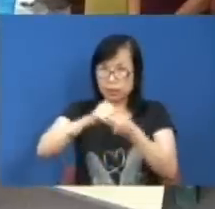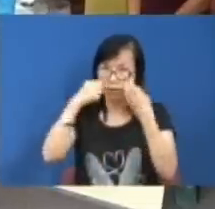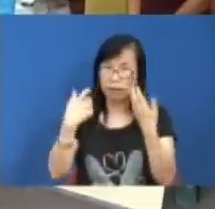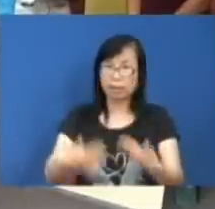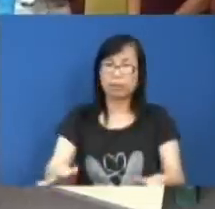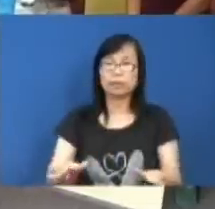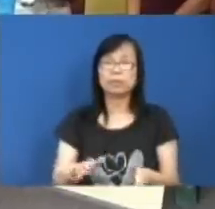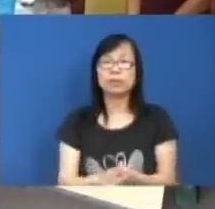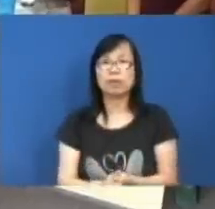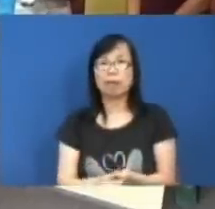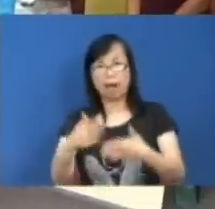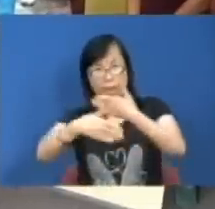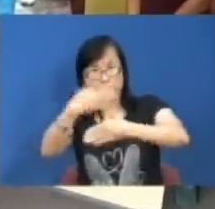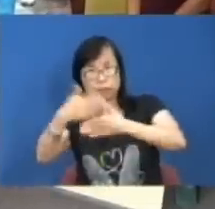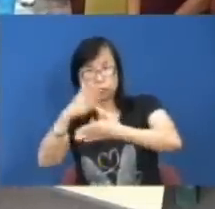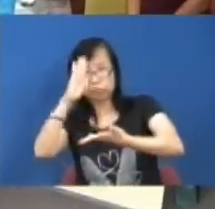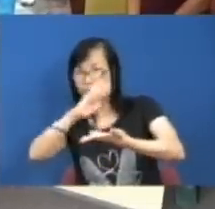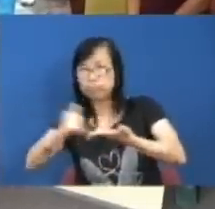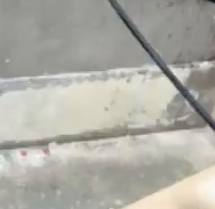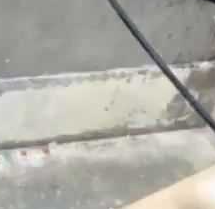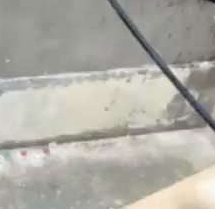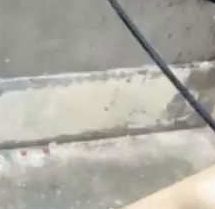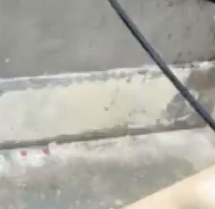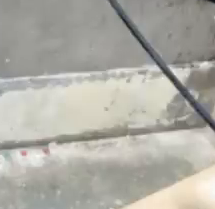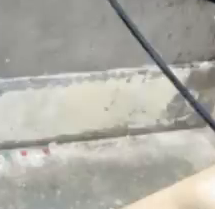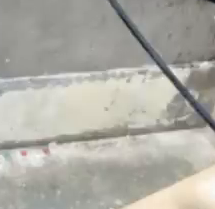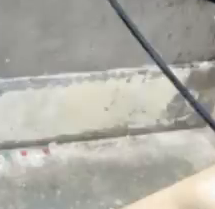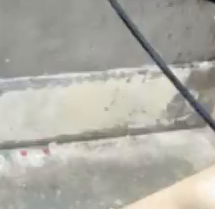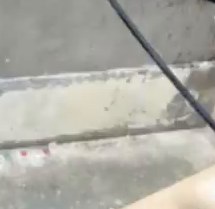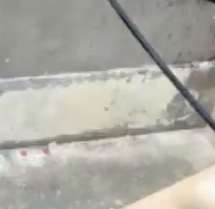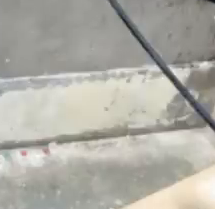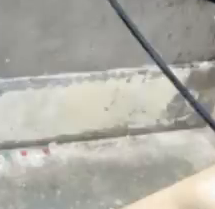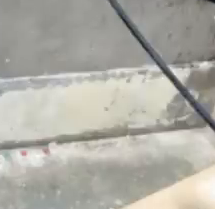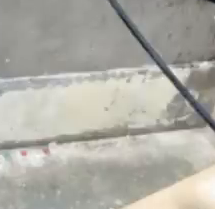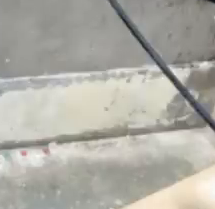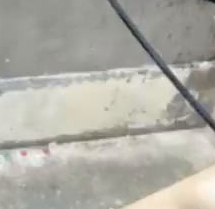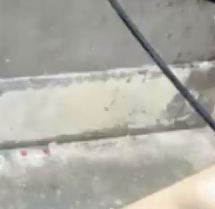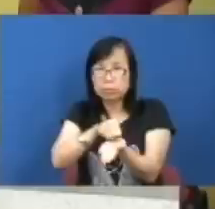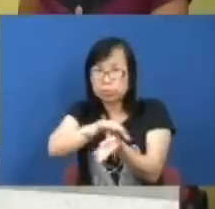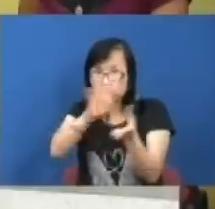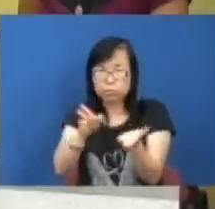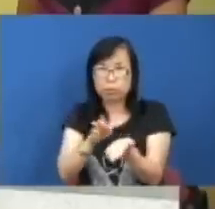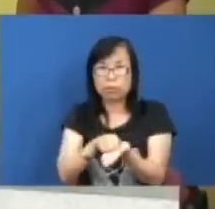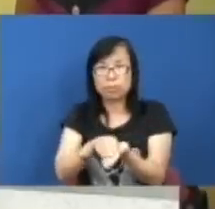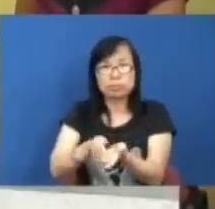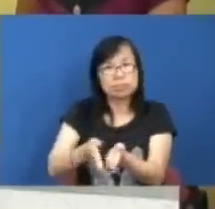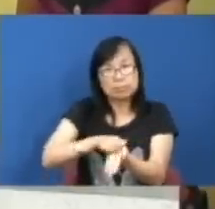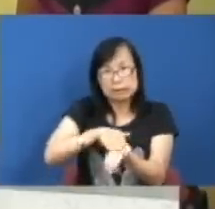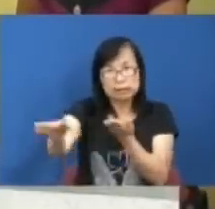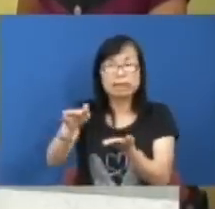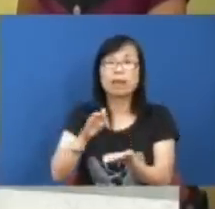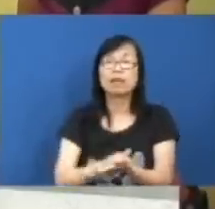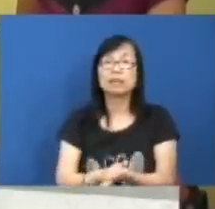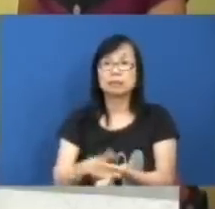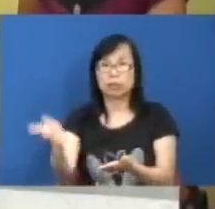見到啊，縫牆清潔曬，唔一定話要全起漆，只不過我哋話喺經過一個咁高壓嘅磅數打完